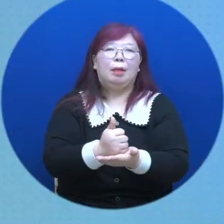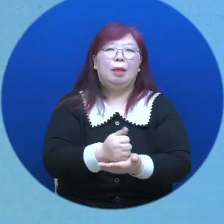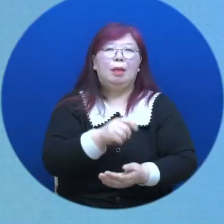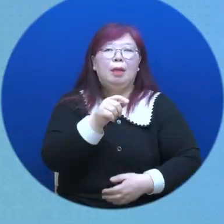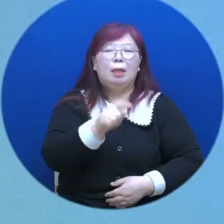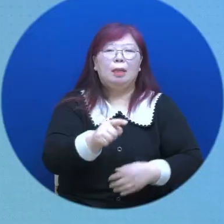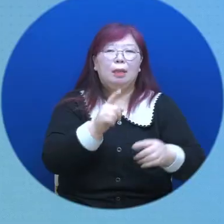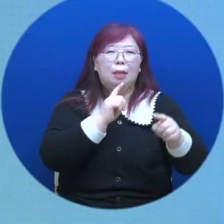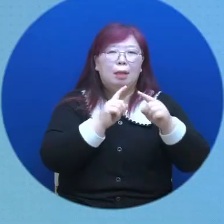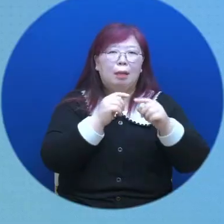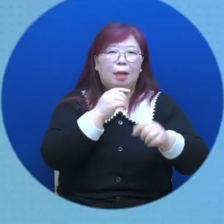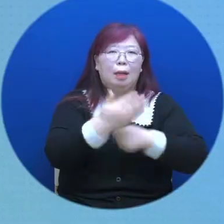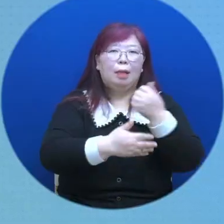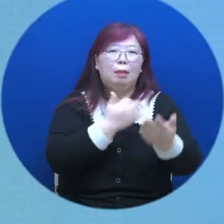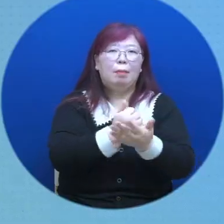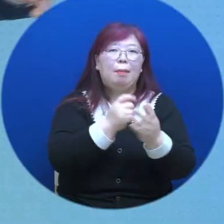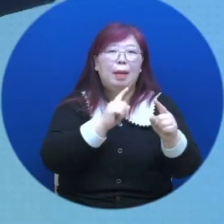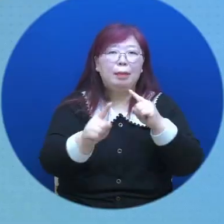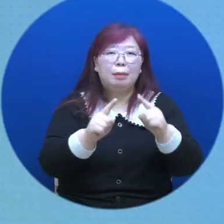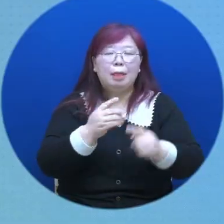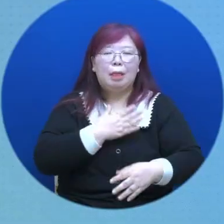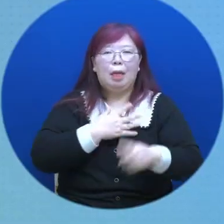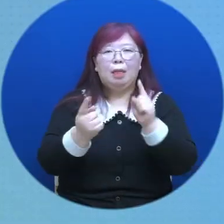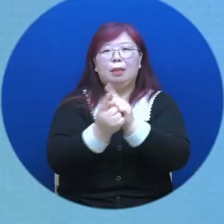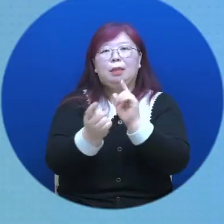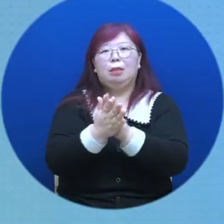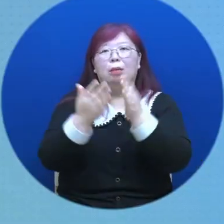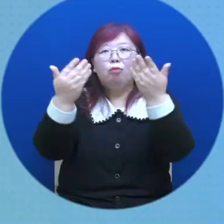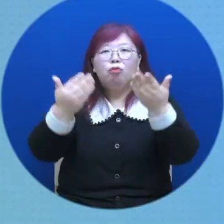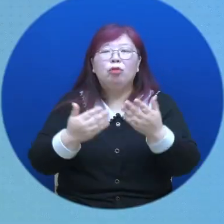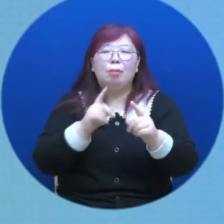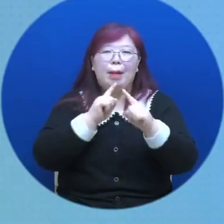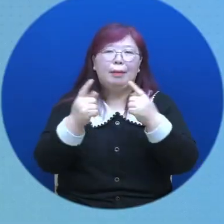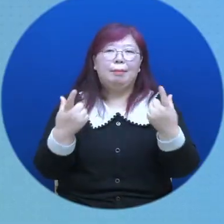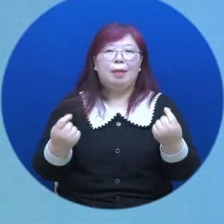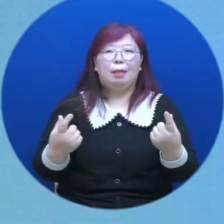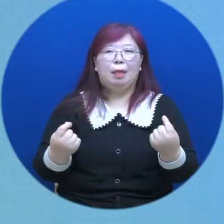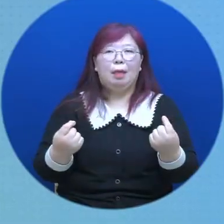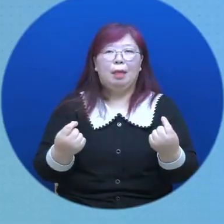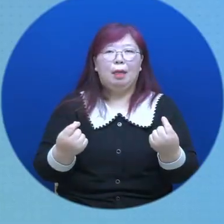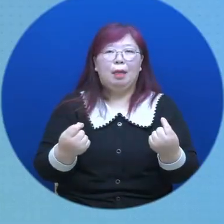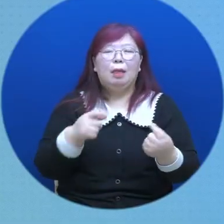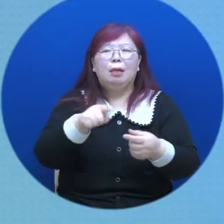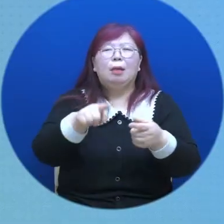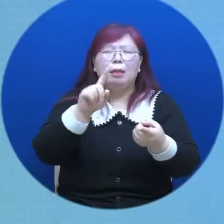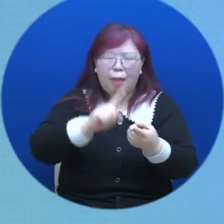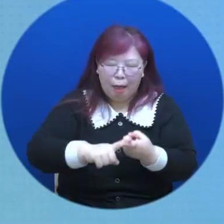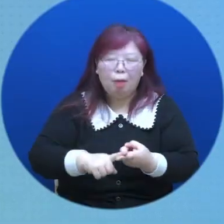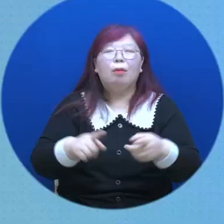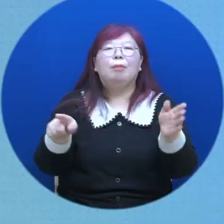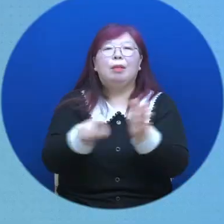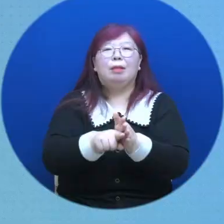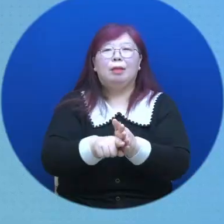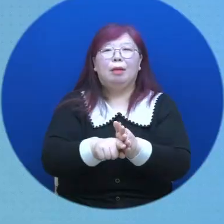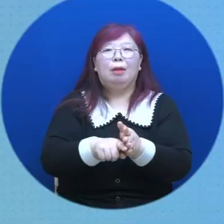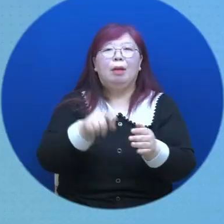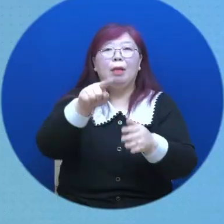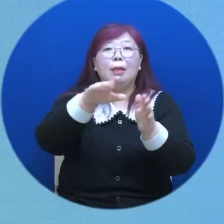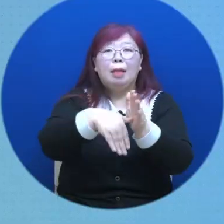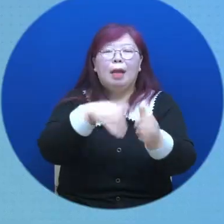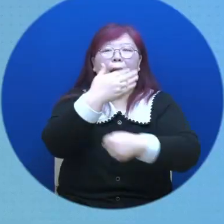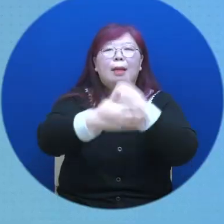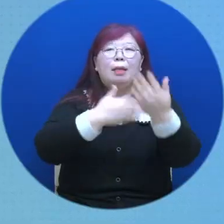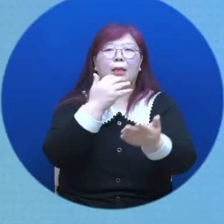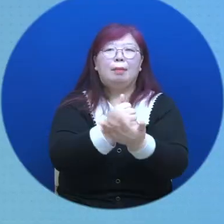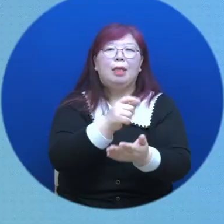나에게 직접 주는 말씀으로 다가왔어요. 나는 그 말씀을 그대로 믿었어요. 그때 하나님께서는